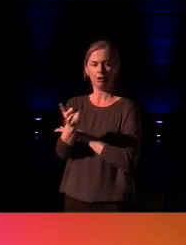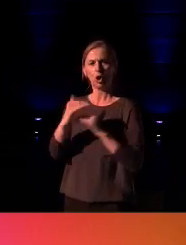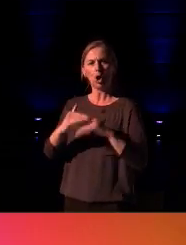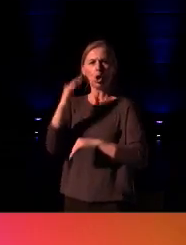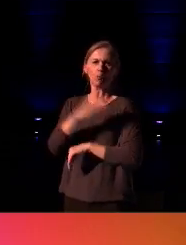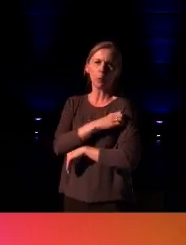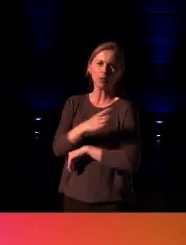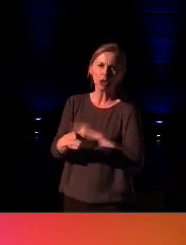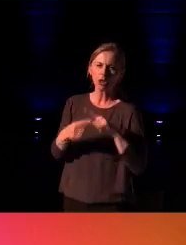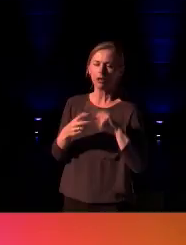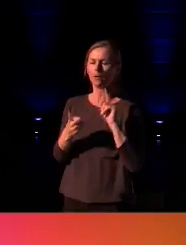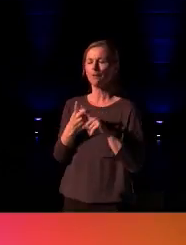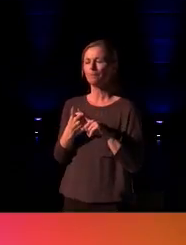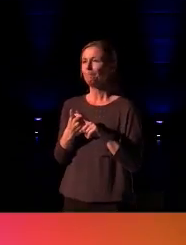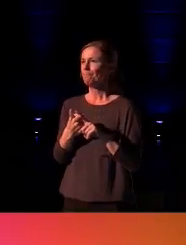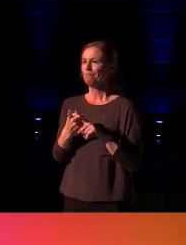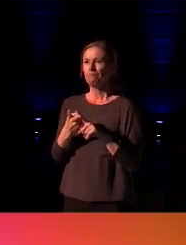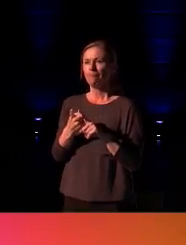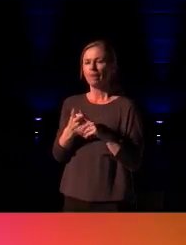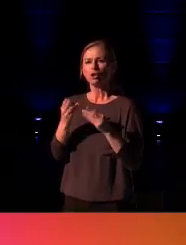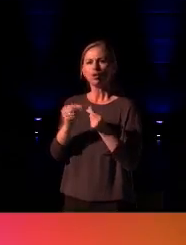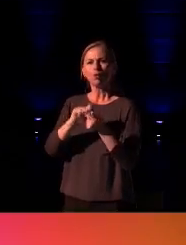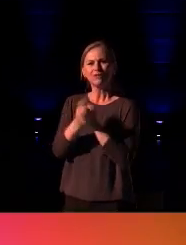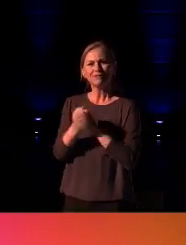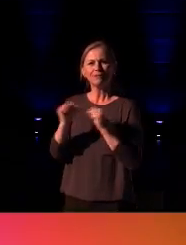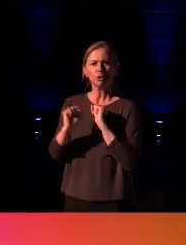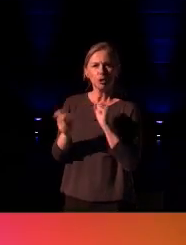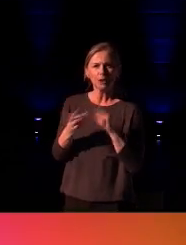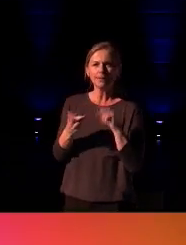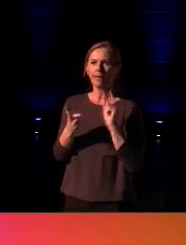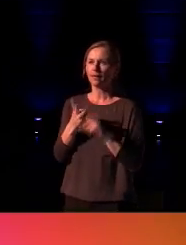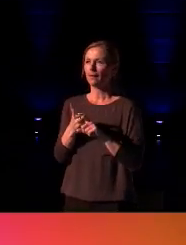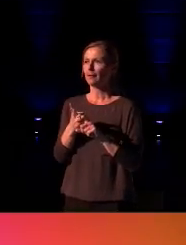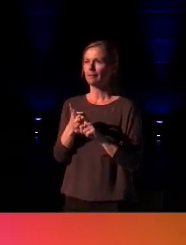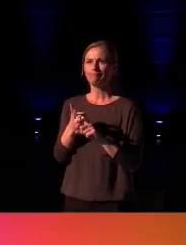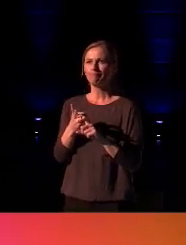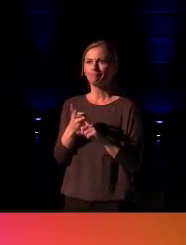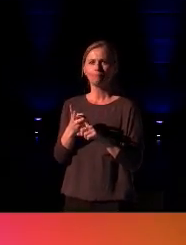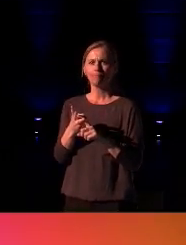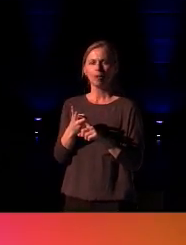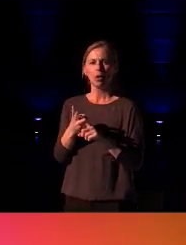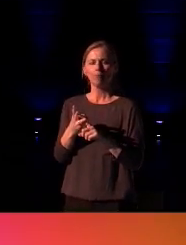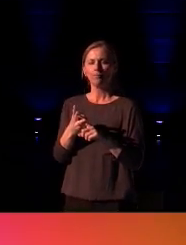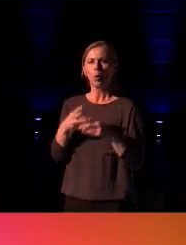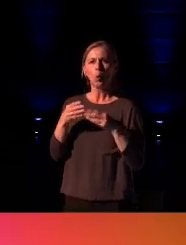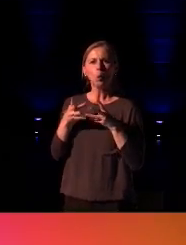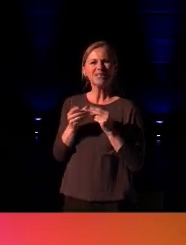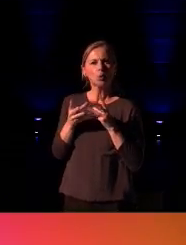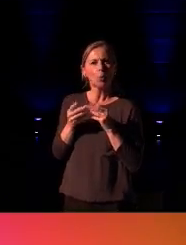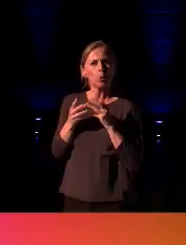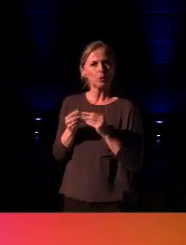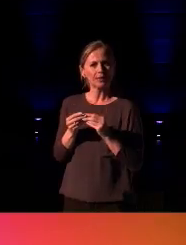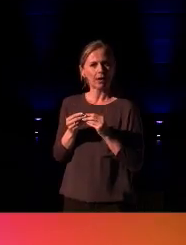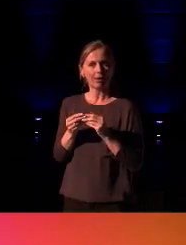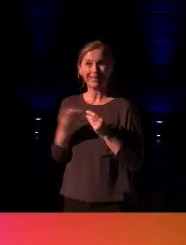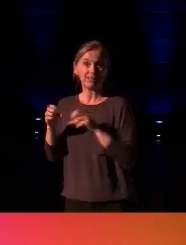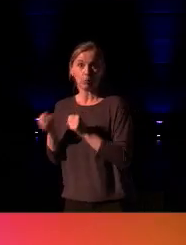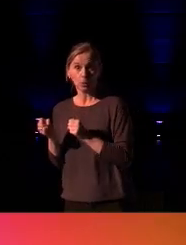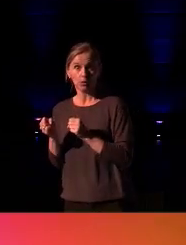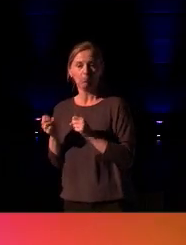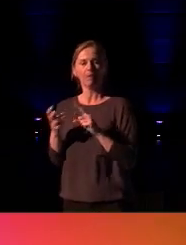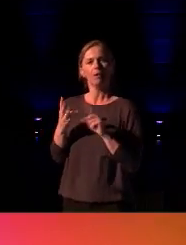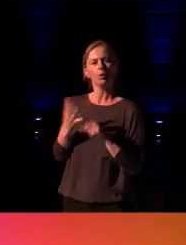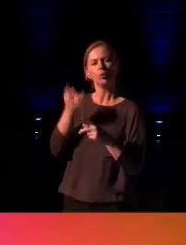høyt blodtrykk, man har tatt med stoffskifteforstyrrelser, man har tatt med osteoporose, selv om det ikke brudd, og en